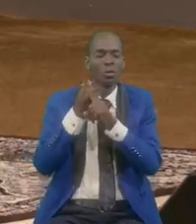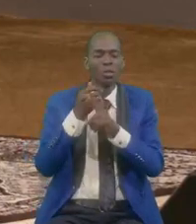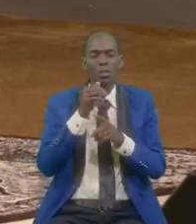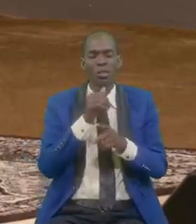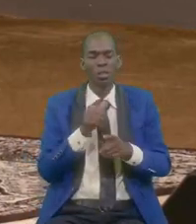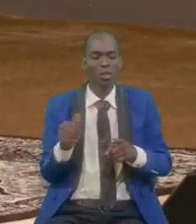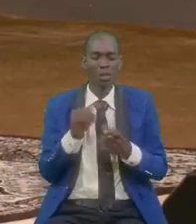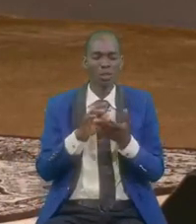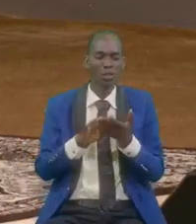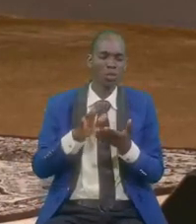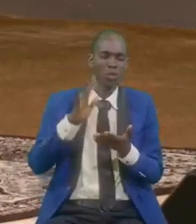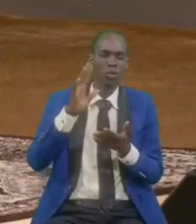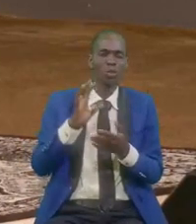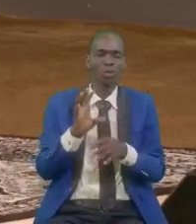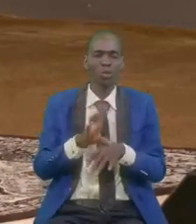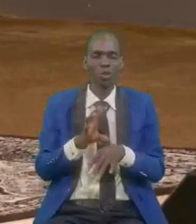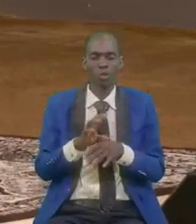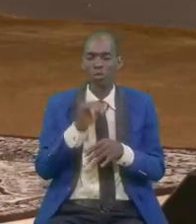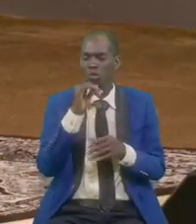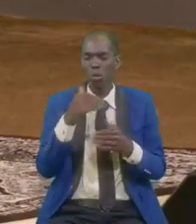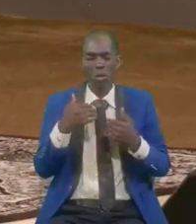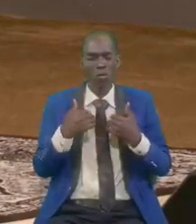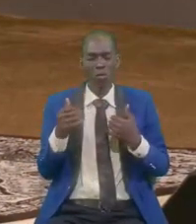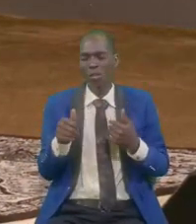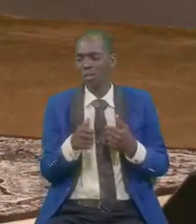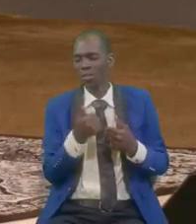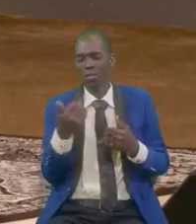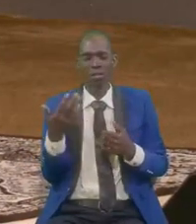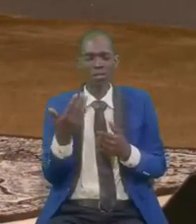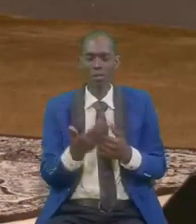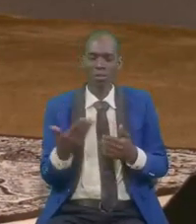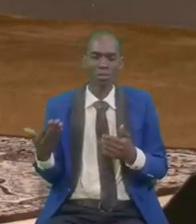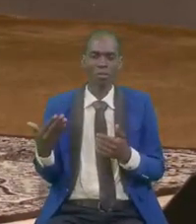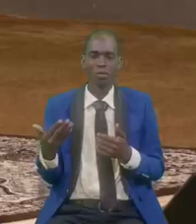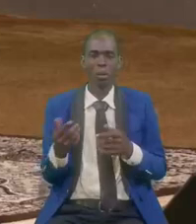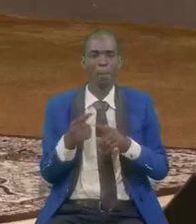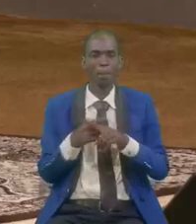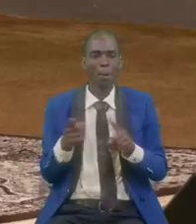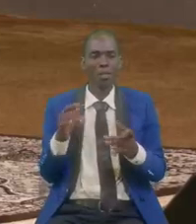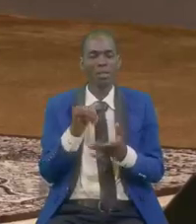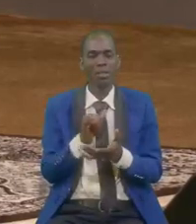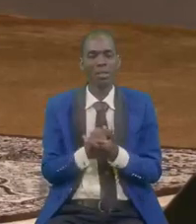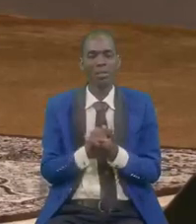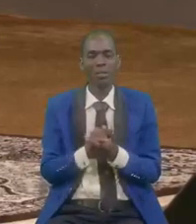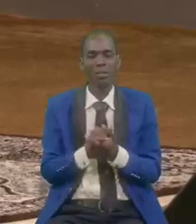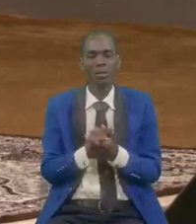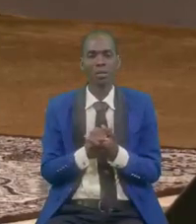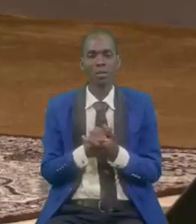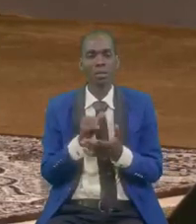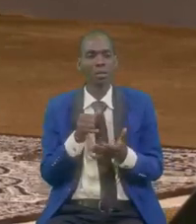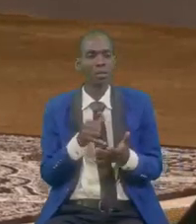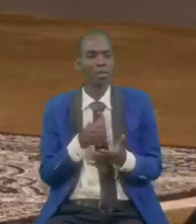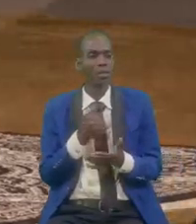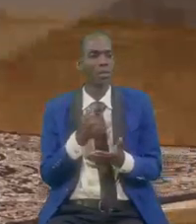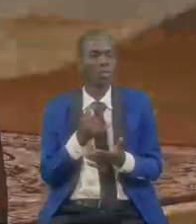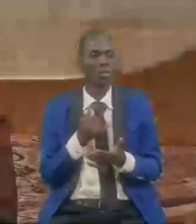Afin de faire paraître devant lui cette Église glorieuse, sans tache, ni ride, ni rien de semblable, mais sainte